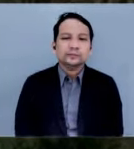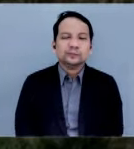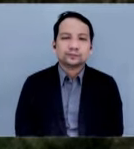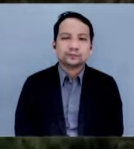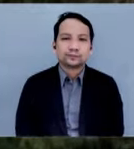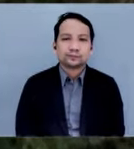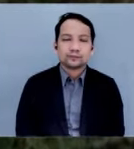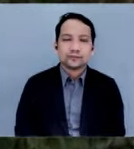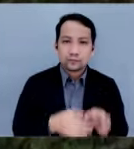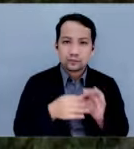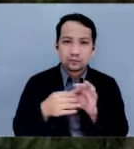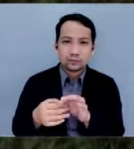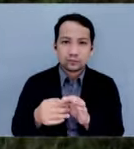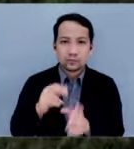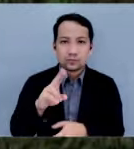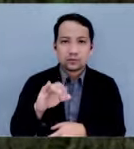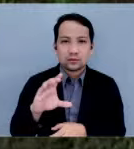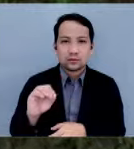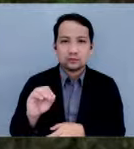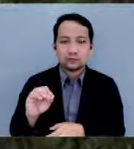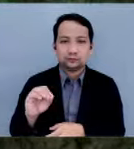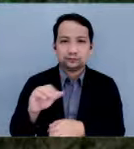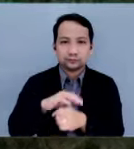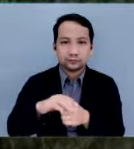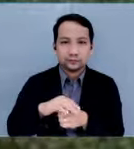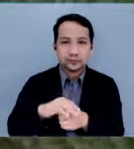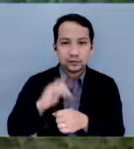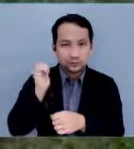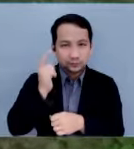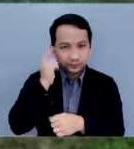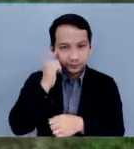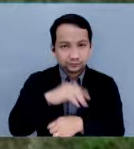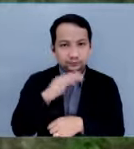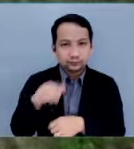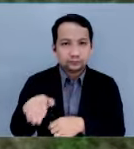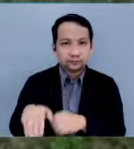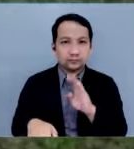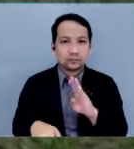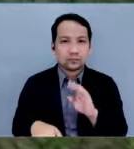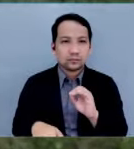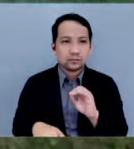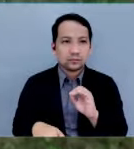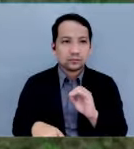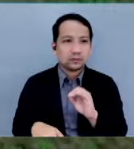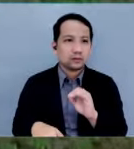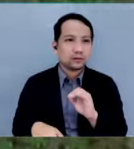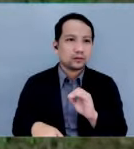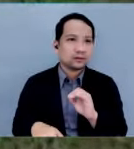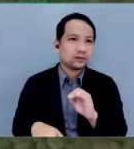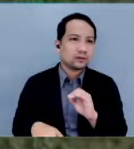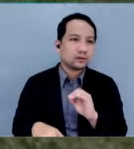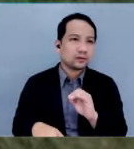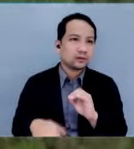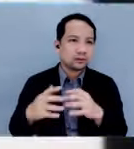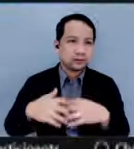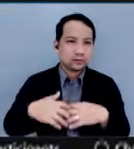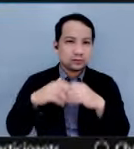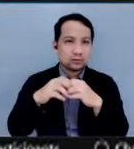Nakikipag-ugnayan na ang UNESCO sa lokal na pamahalaan ng Bohol at sa DNR para sa pagripaso sa mga patakaran sa pagpapatayo ng mga resort sa